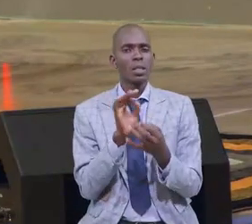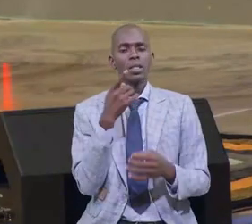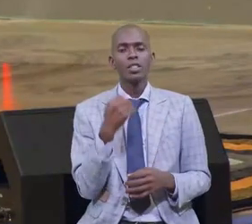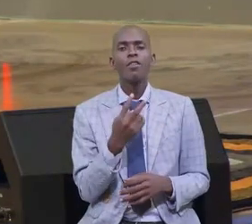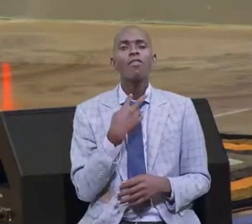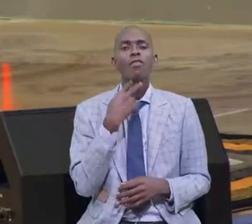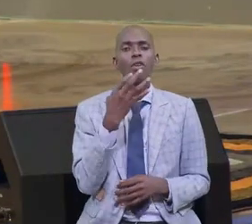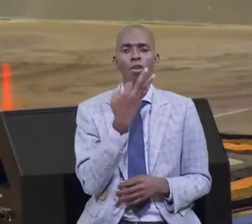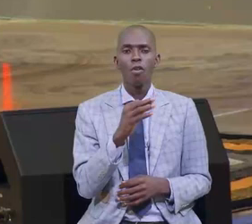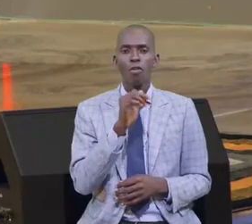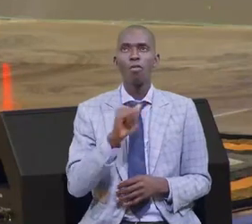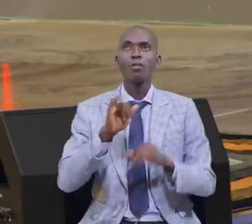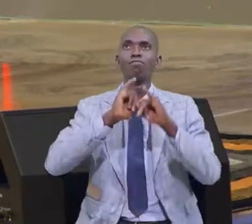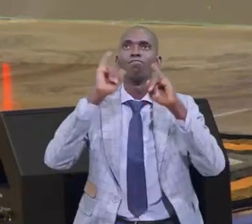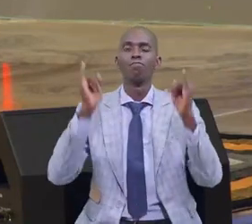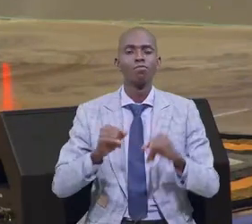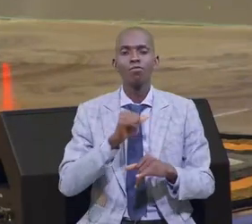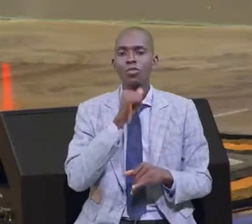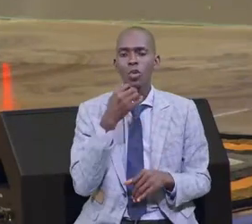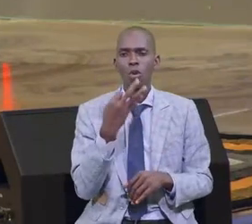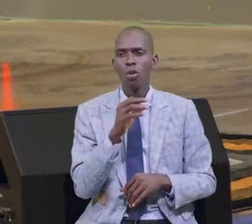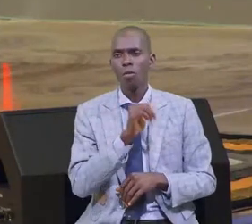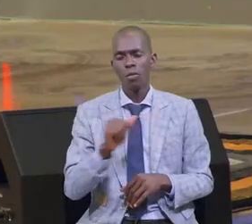et non d'un homme.